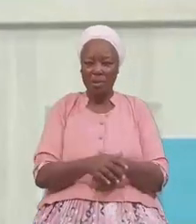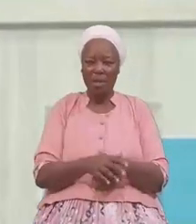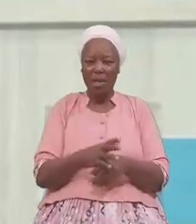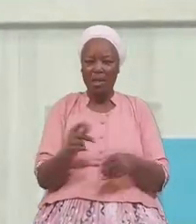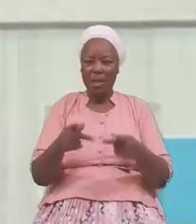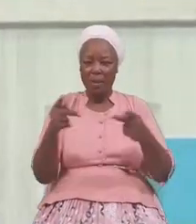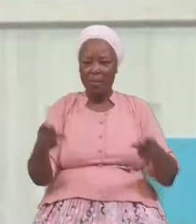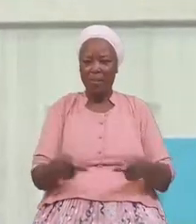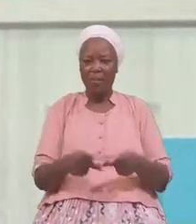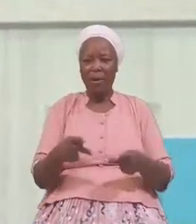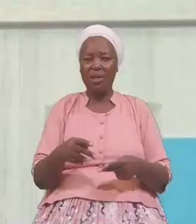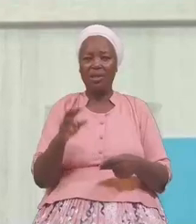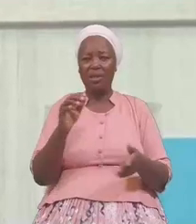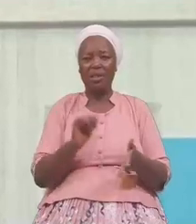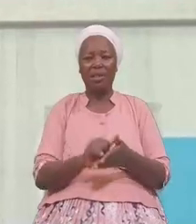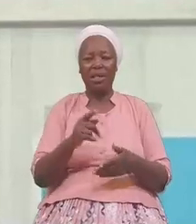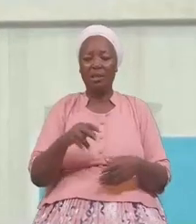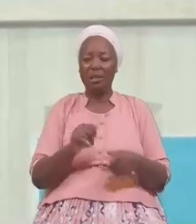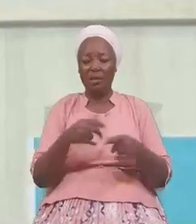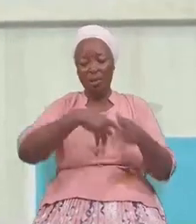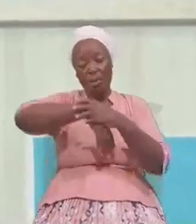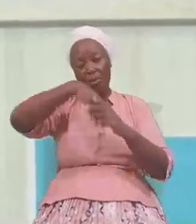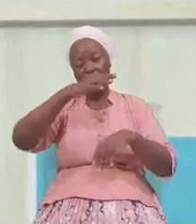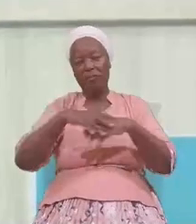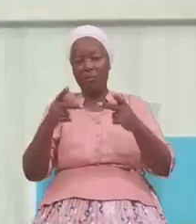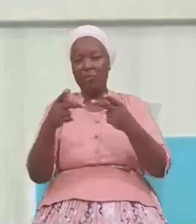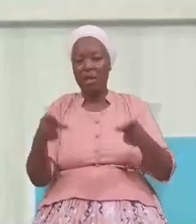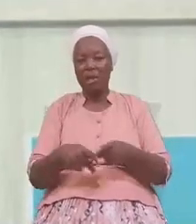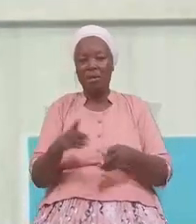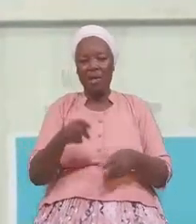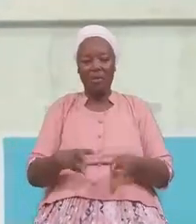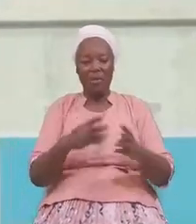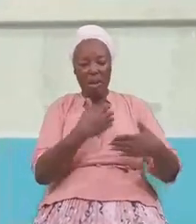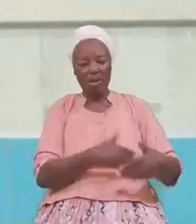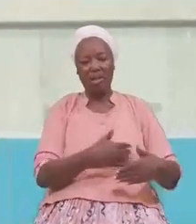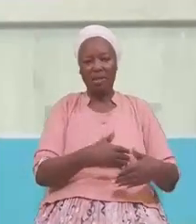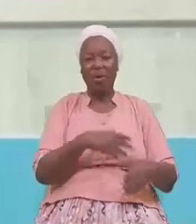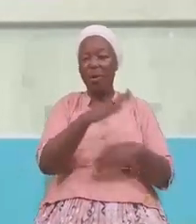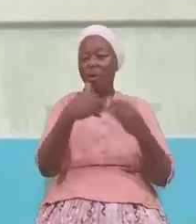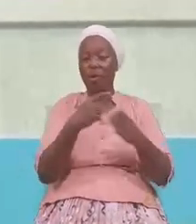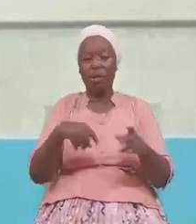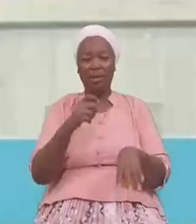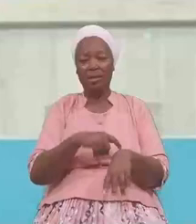des problèmes. C'est venu des zones de confort, au bord de la voie, à tout moment. Il